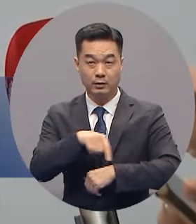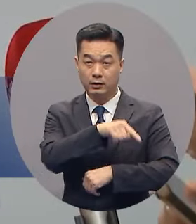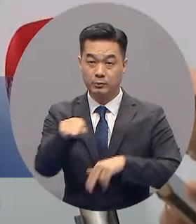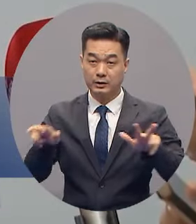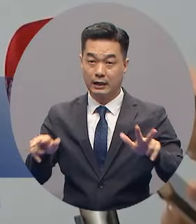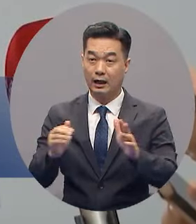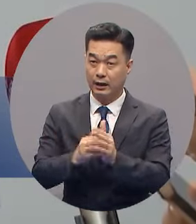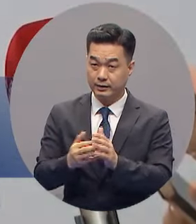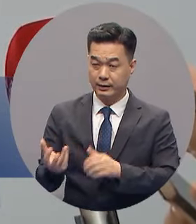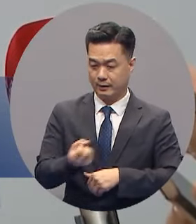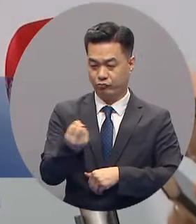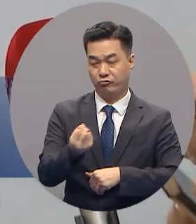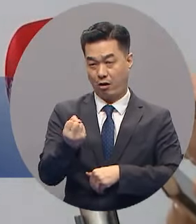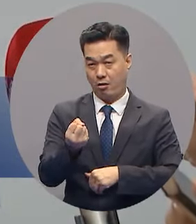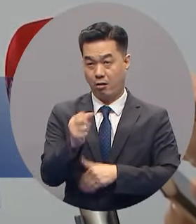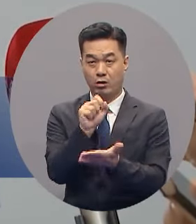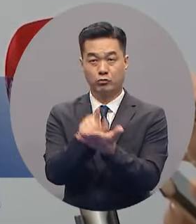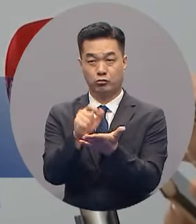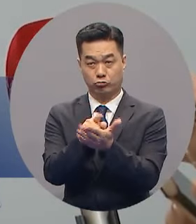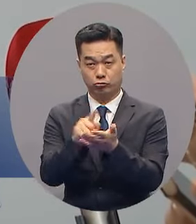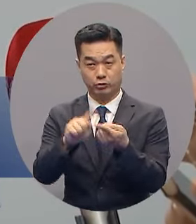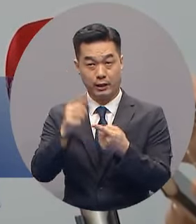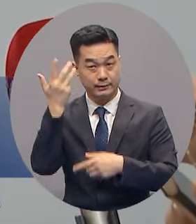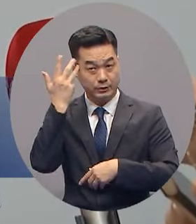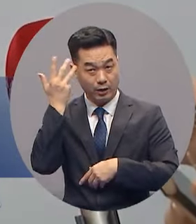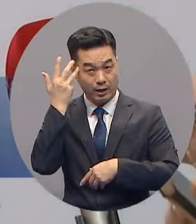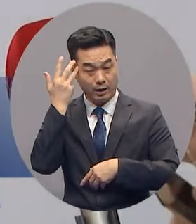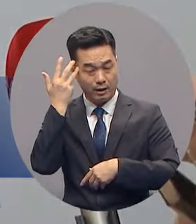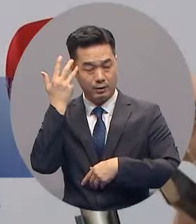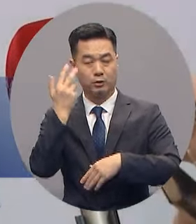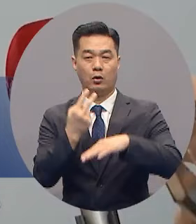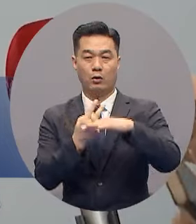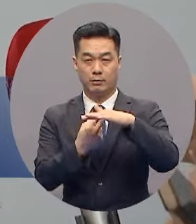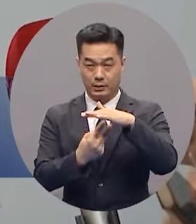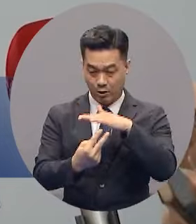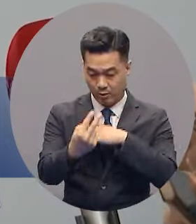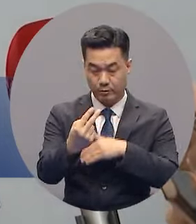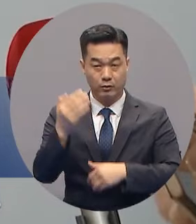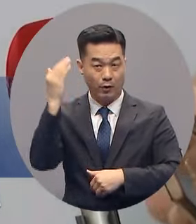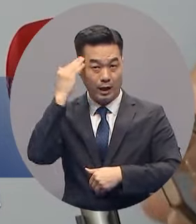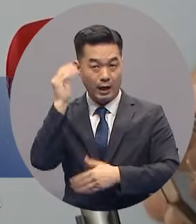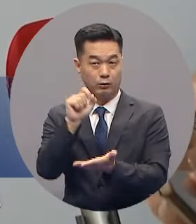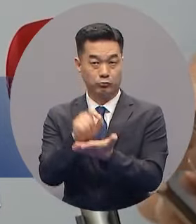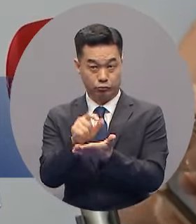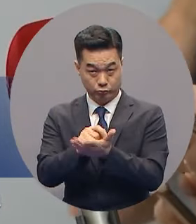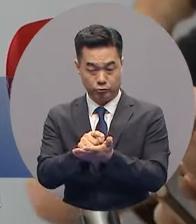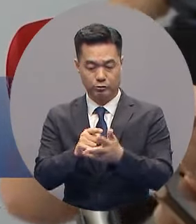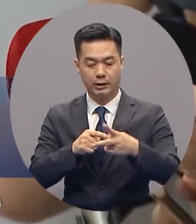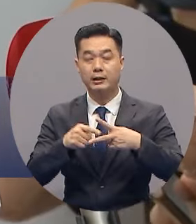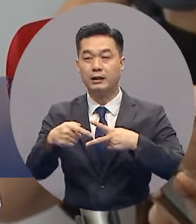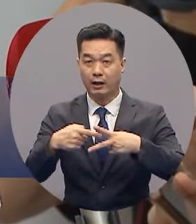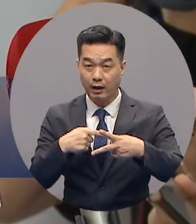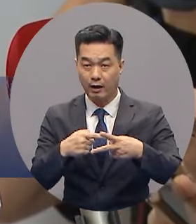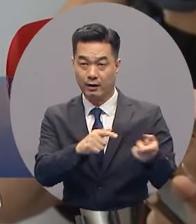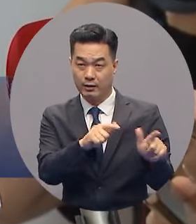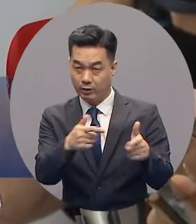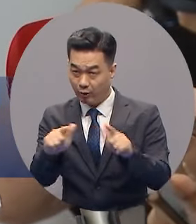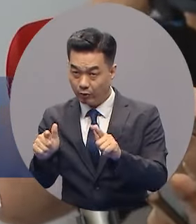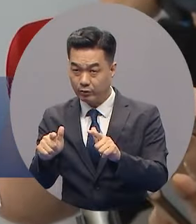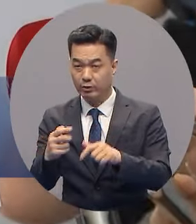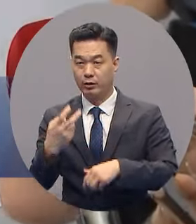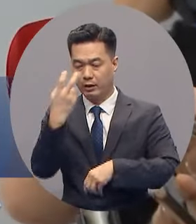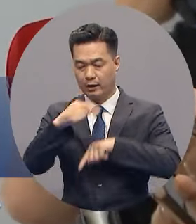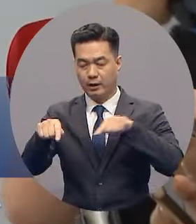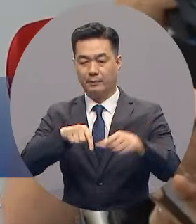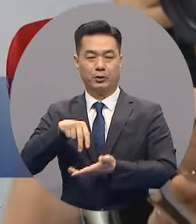지금까지 가지고 왔던 축구에 대한 철학, 또 비전, 그리고 또 한국 축구의 이해도